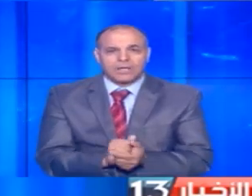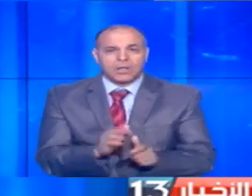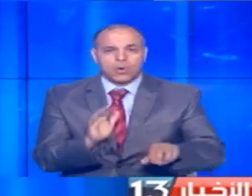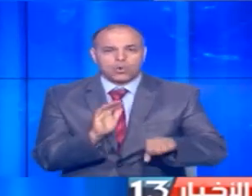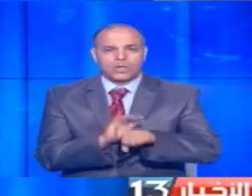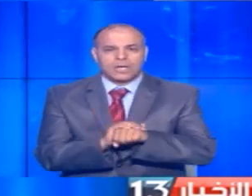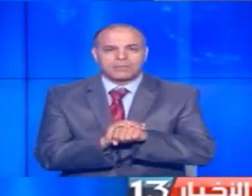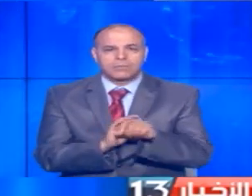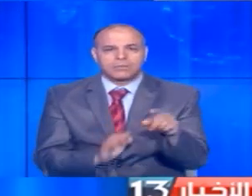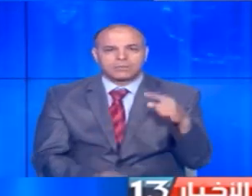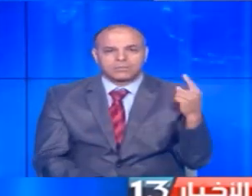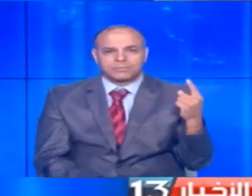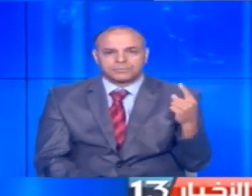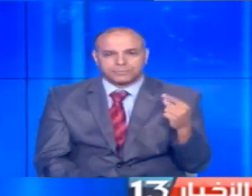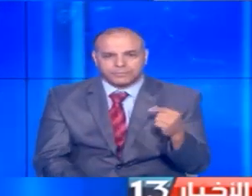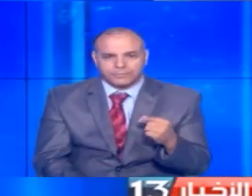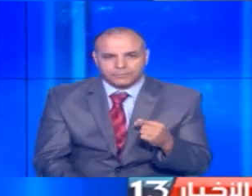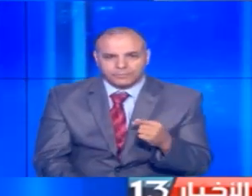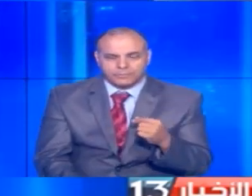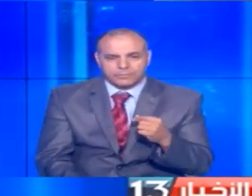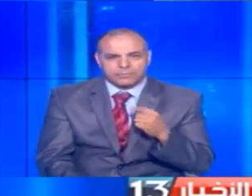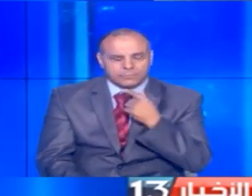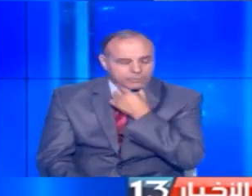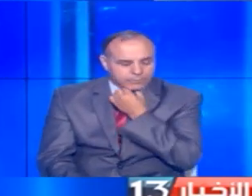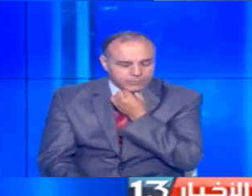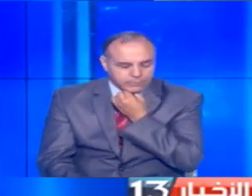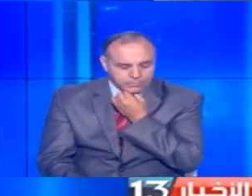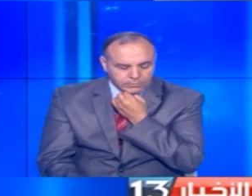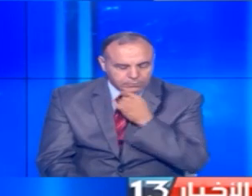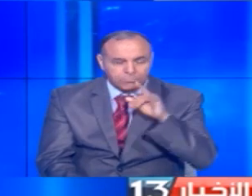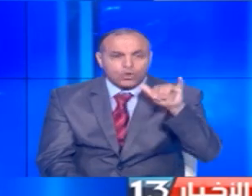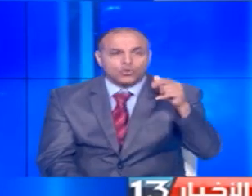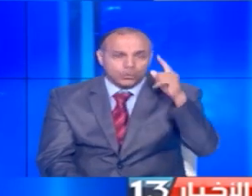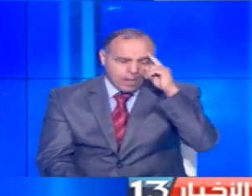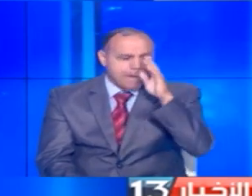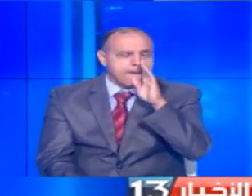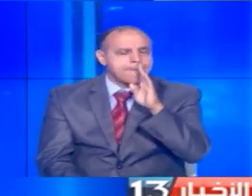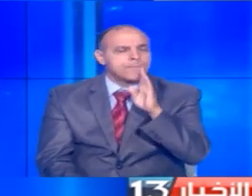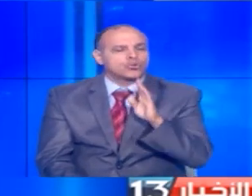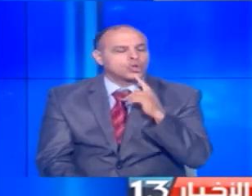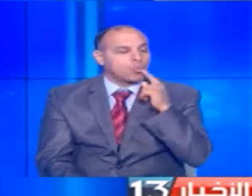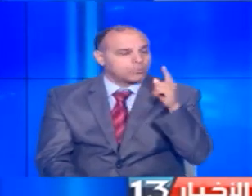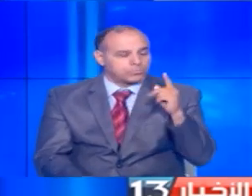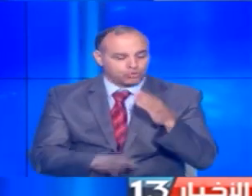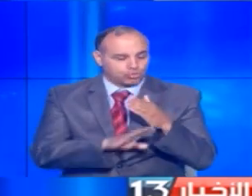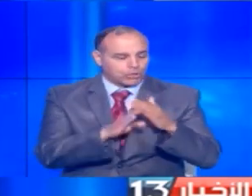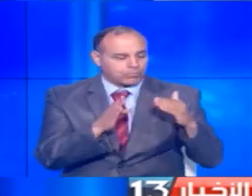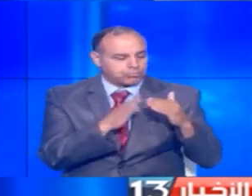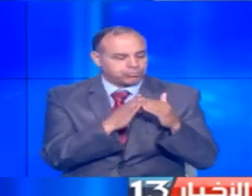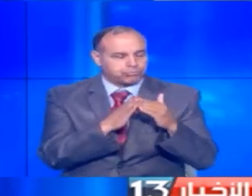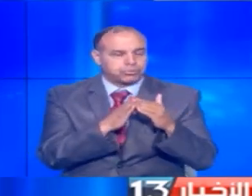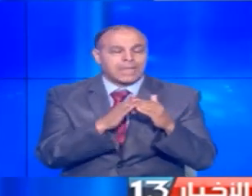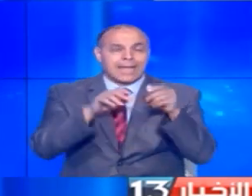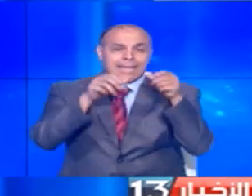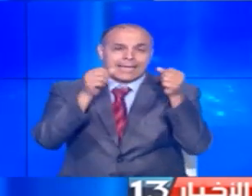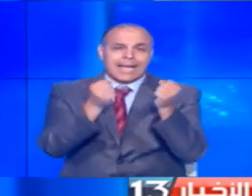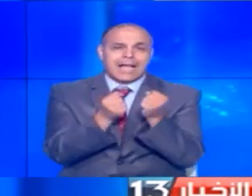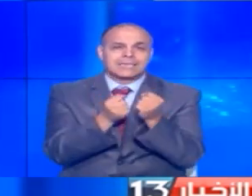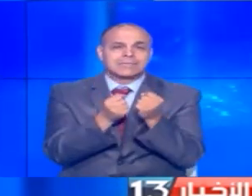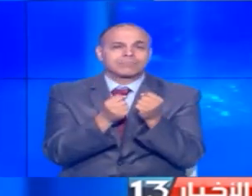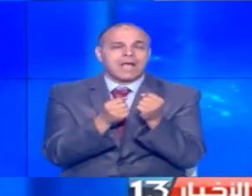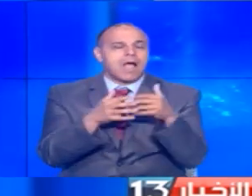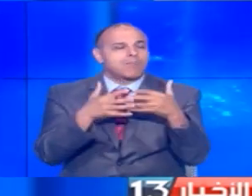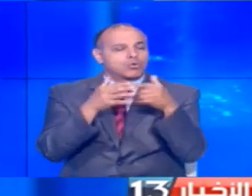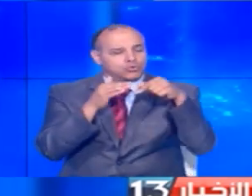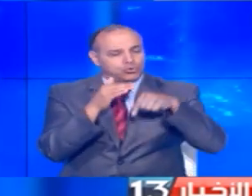وفي كرة القدم العالمية، وضع بوكا جونيورز الأرجنتيني قدما في نصف نهائي مسابقة كأس ليبرتادورس،